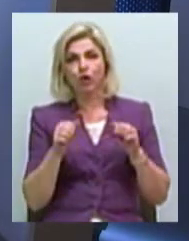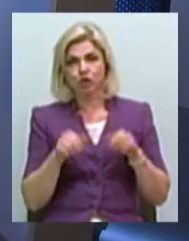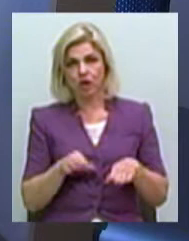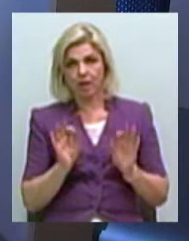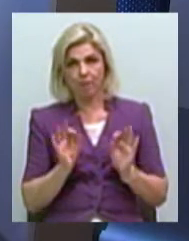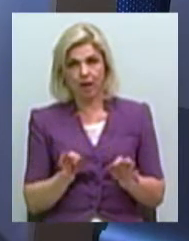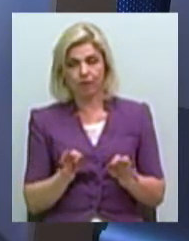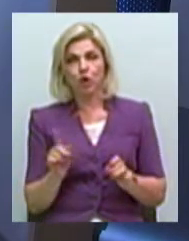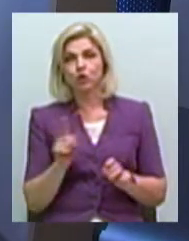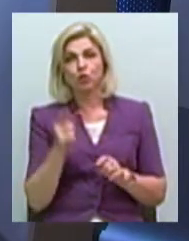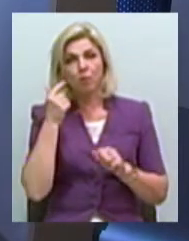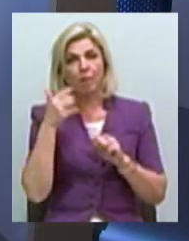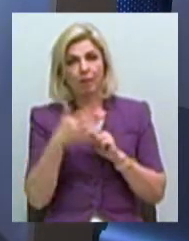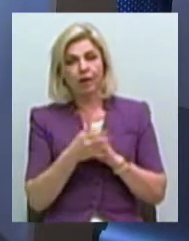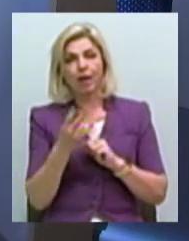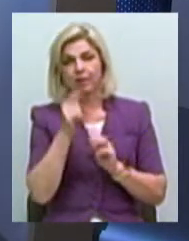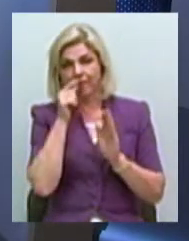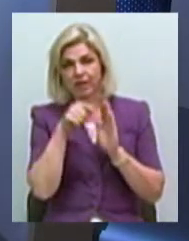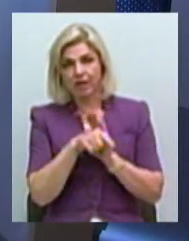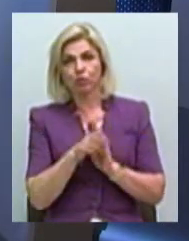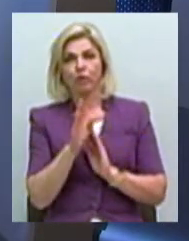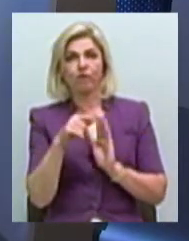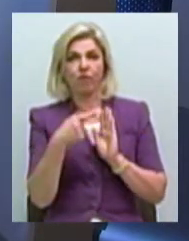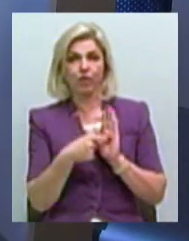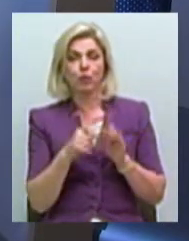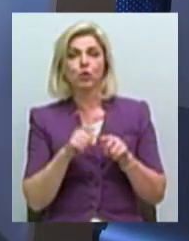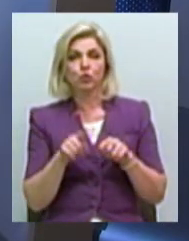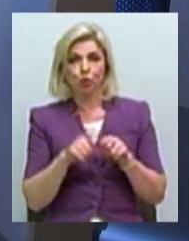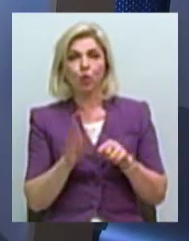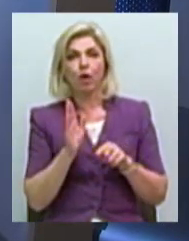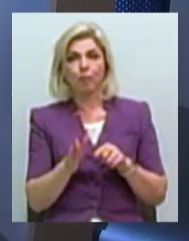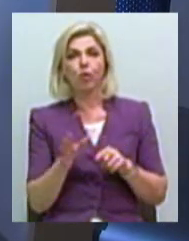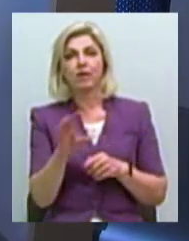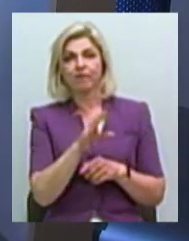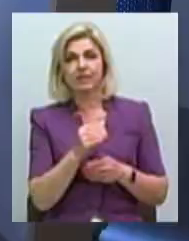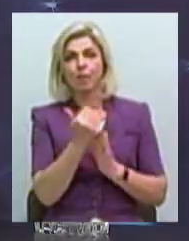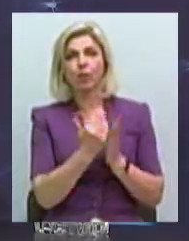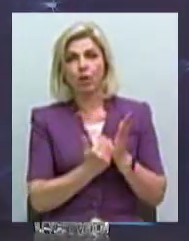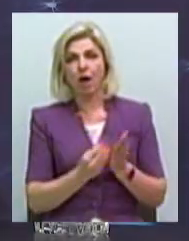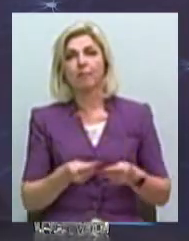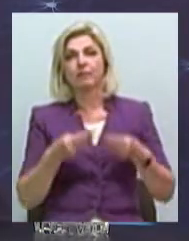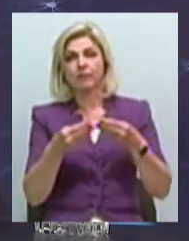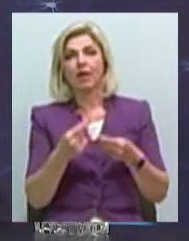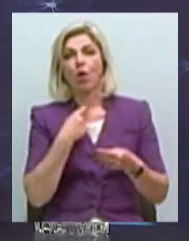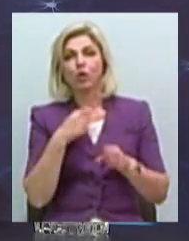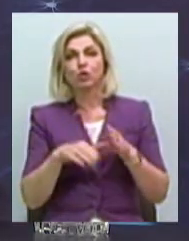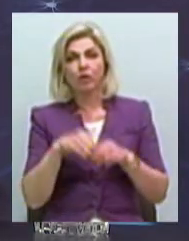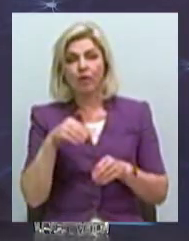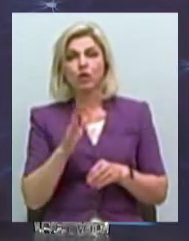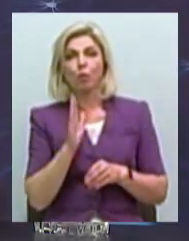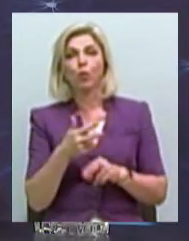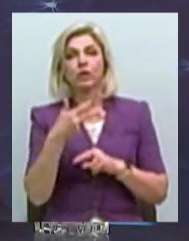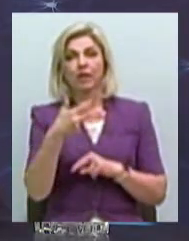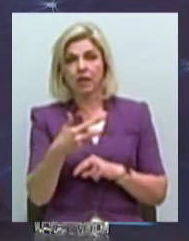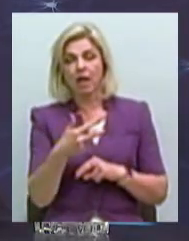Для того, чтобы понять, нужно просто вникнуть в оба вопроса. Скоро, я уже надеюсь, будут вынесены все программы на голосование, их будет 3, и какая-то из